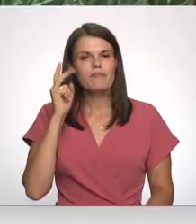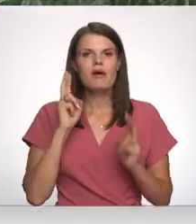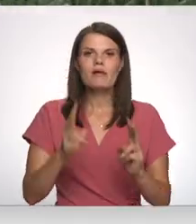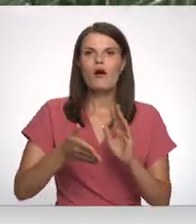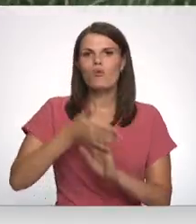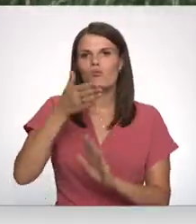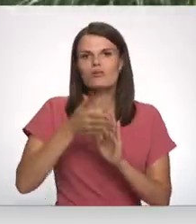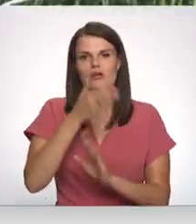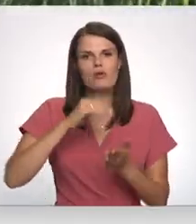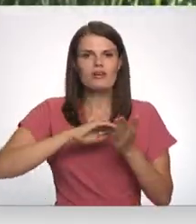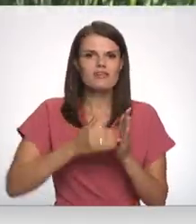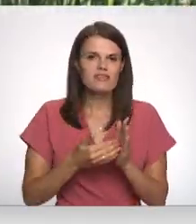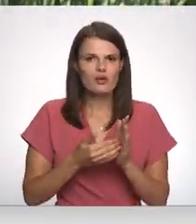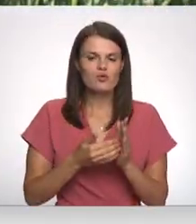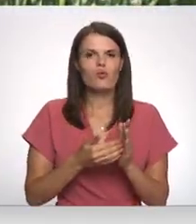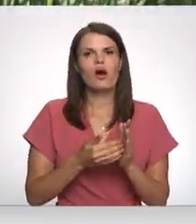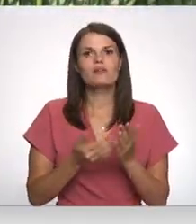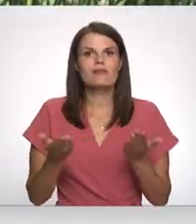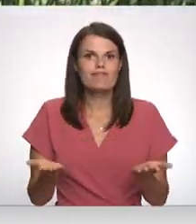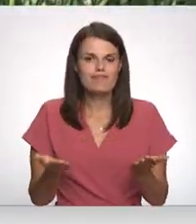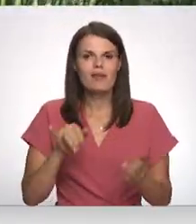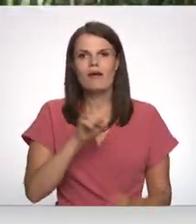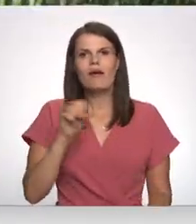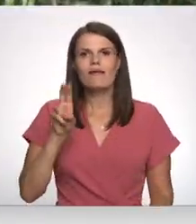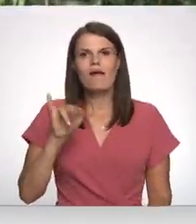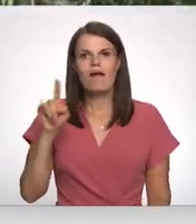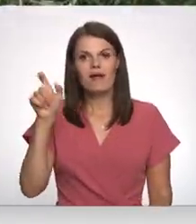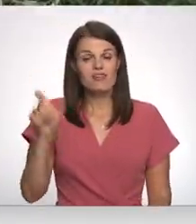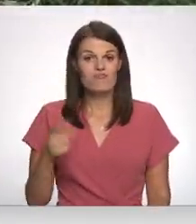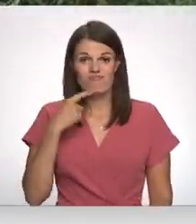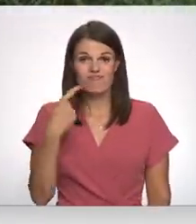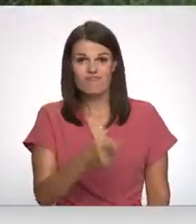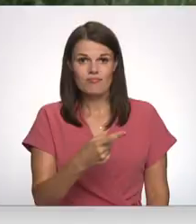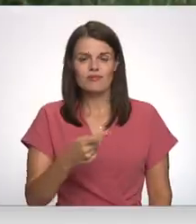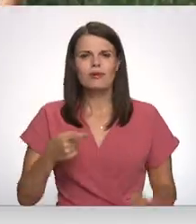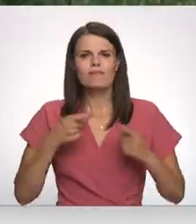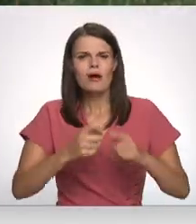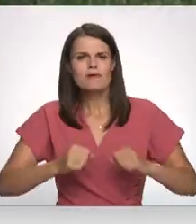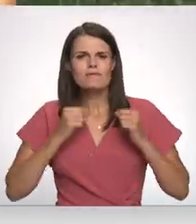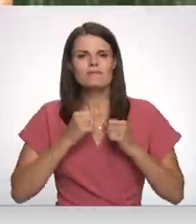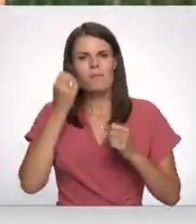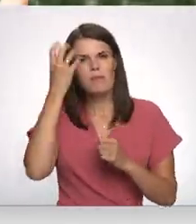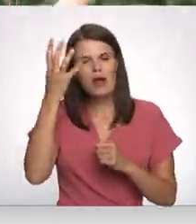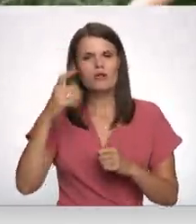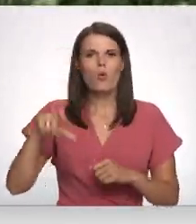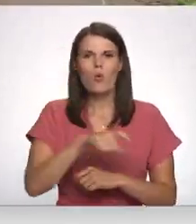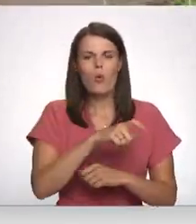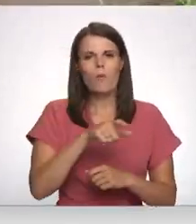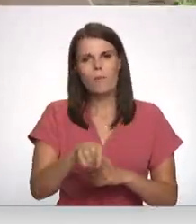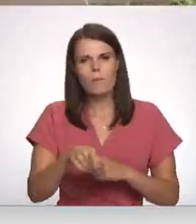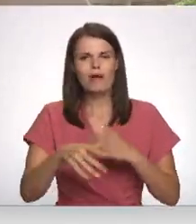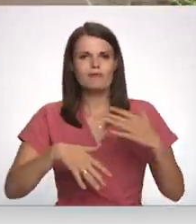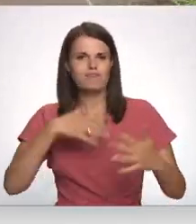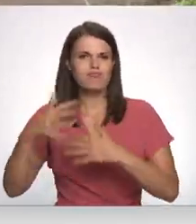situāciju ar darbībām, kuras var ietekmēt cilvēks, Jānis Bajinskis saka, ka mērtiecīga un prātīga upes rekultivācija